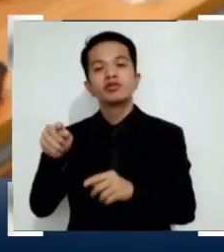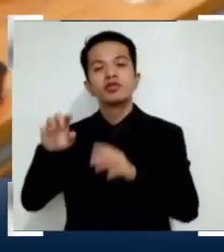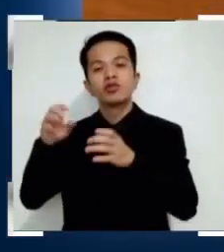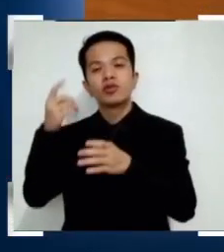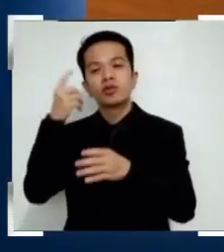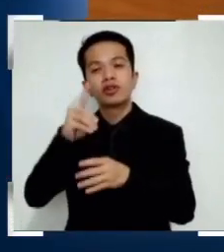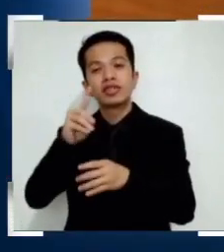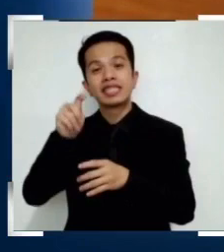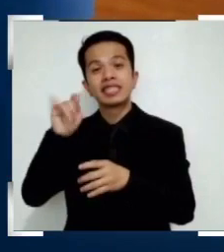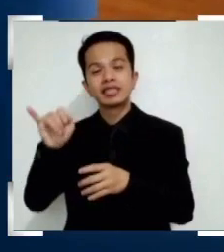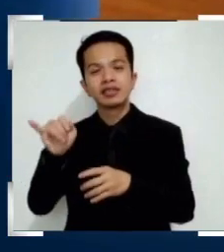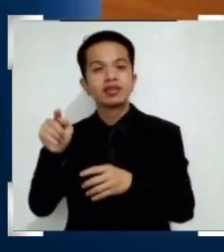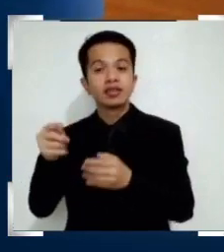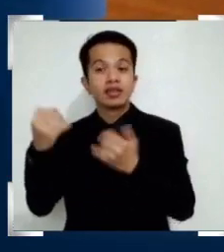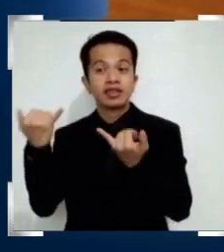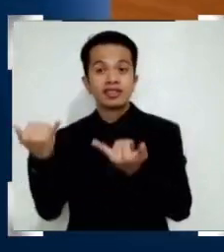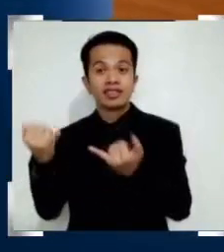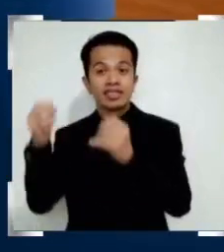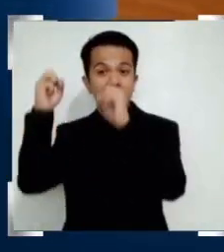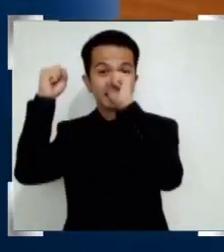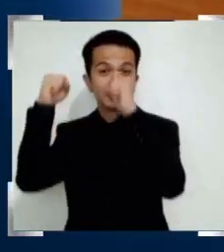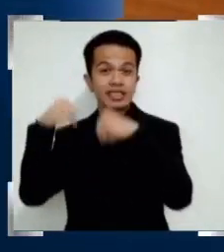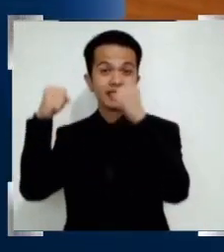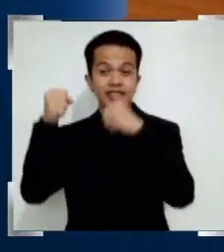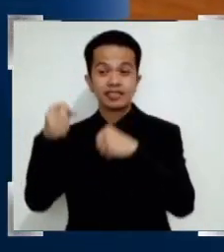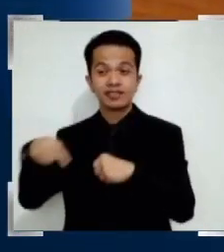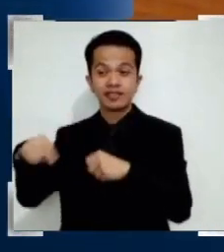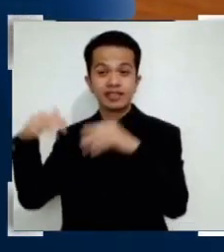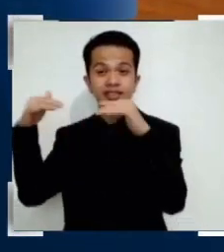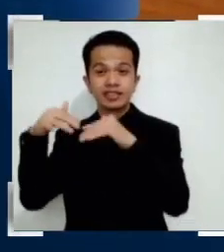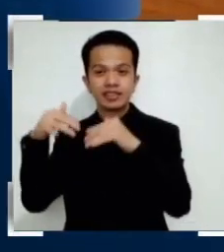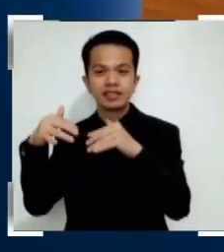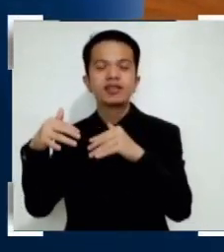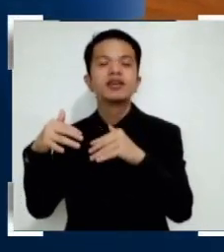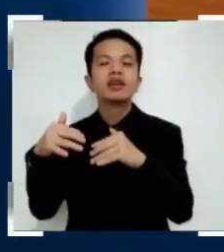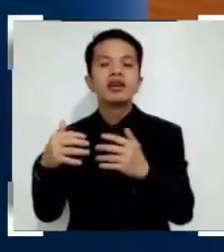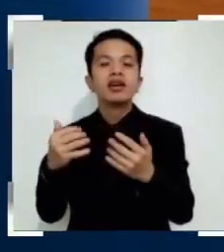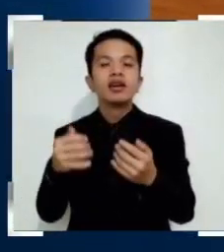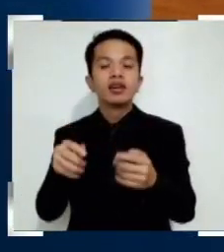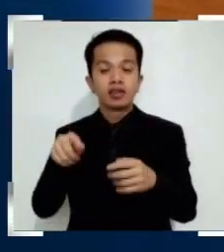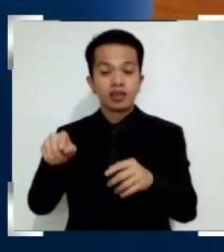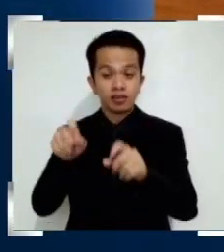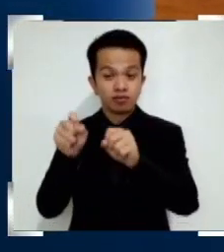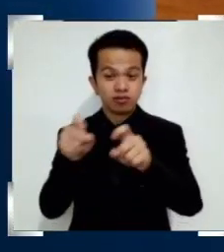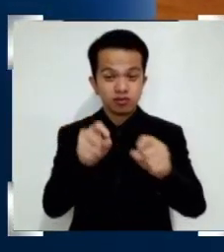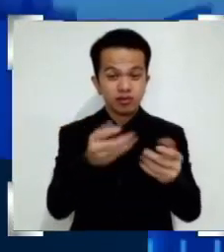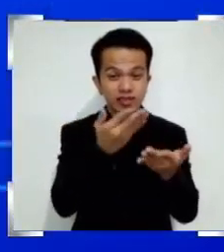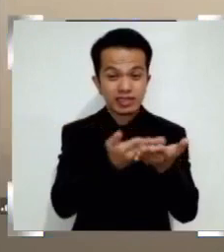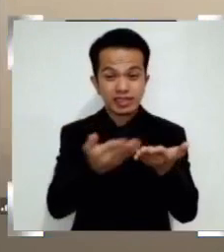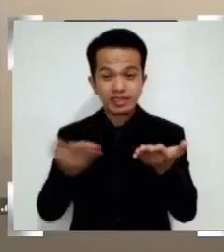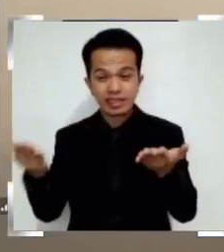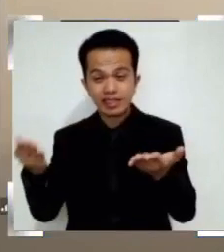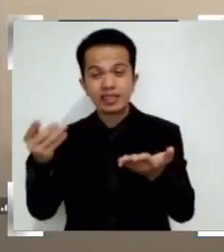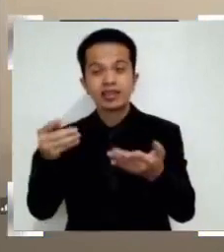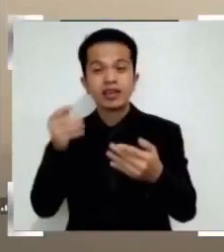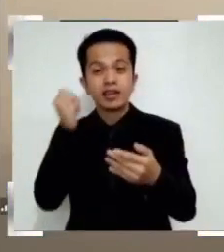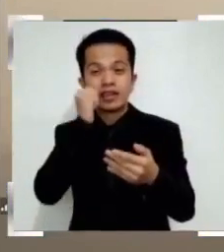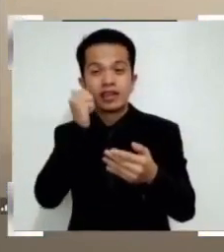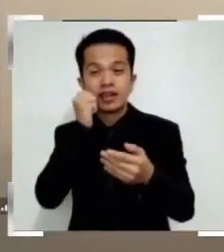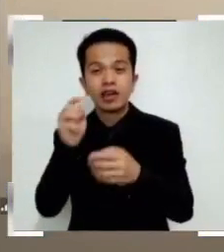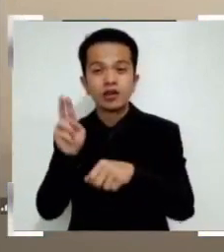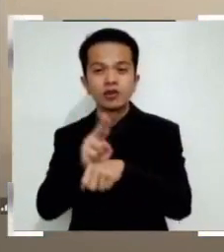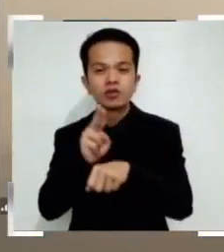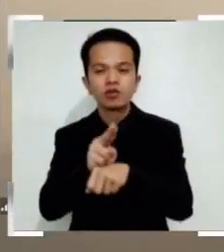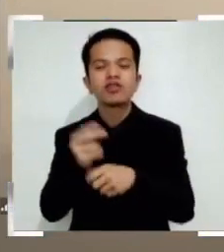napagkasunduan nila sa pulo ng mga manufacturers na hindi na muna magtataas ng presyo ang ilang pangunahing bilihin. Everyone was